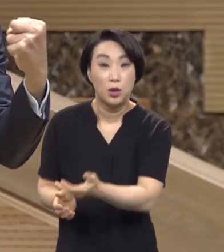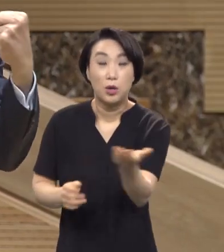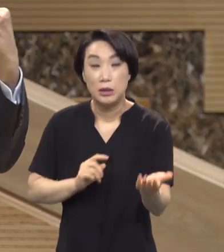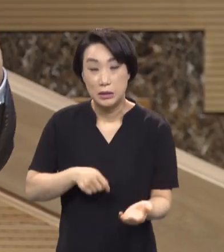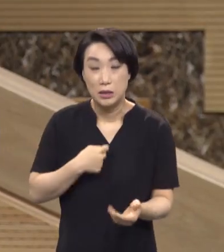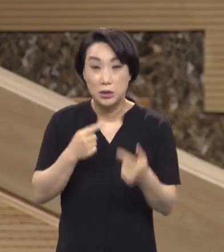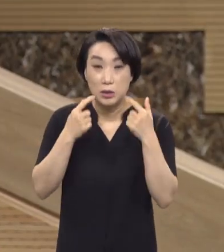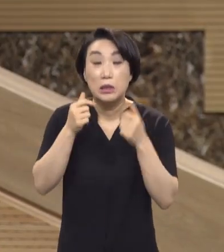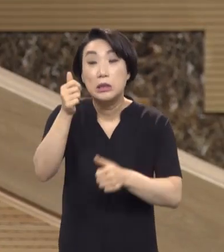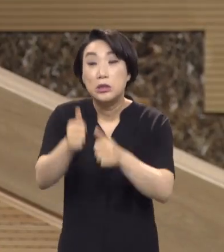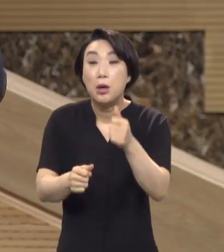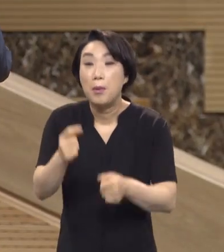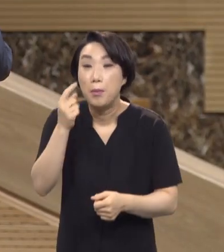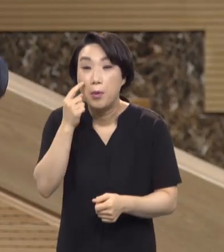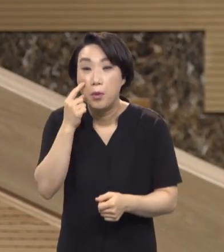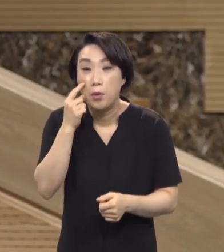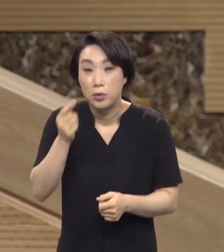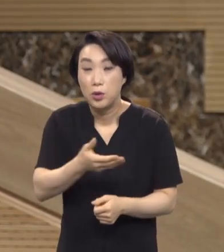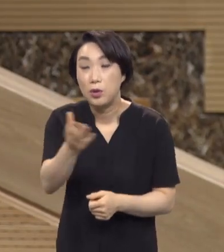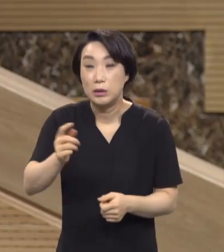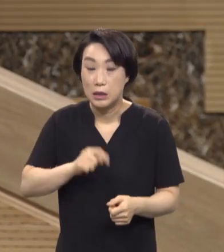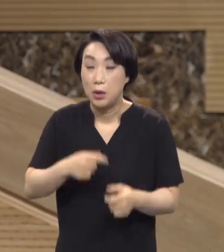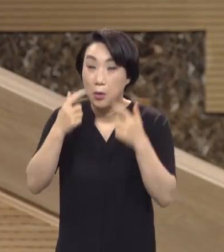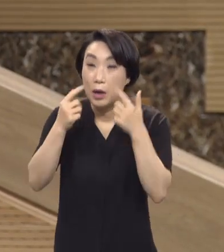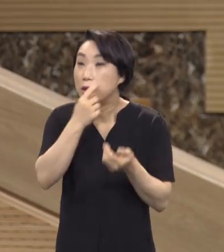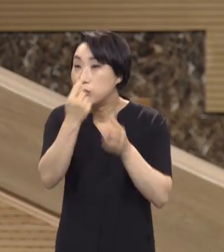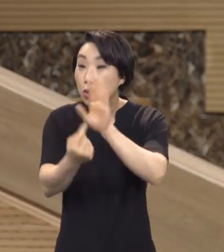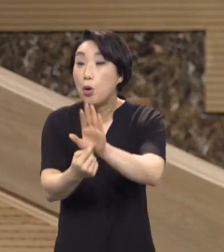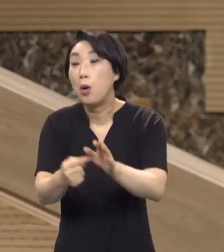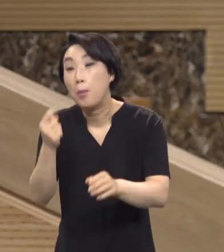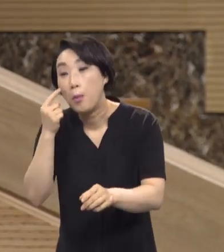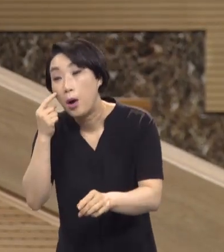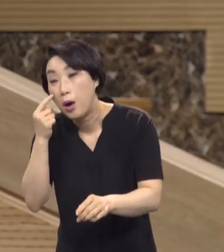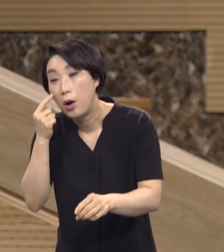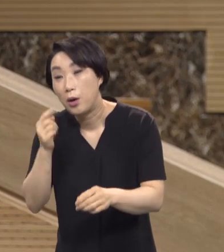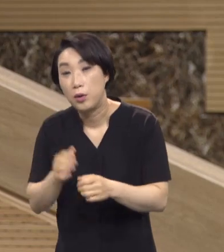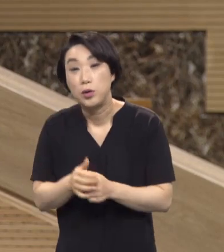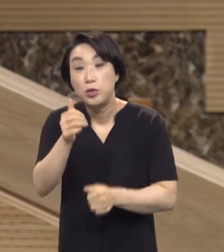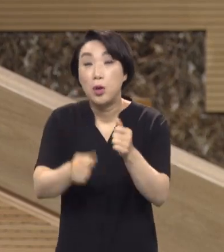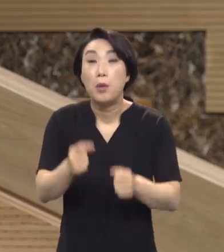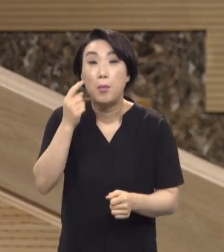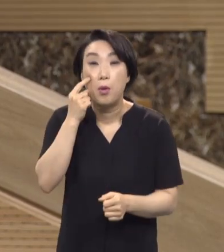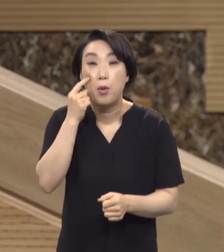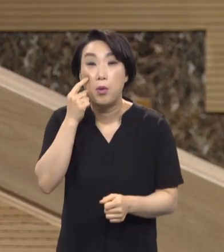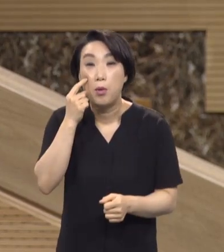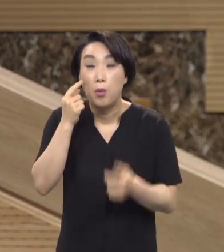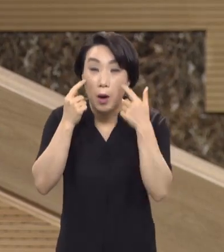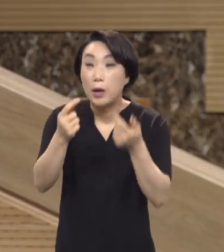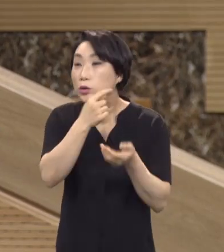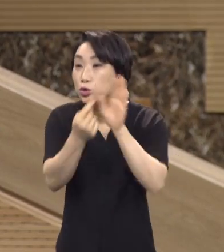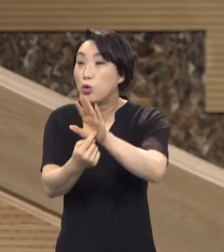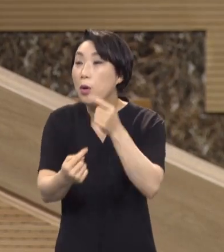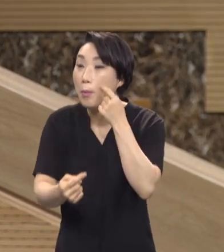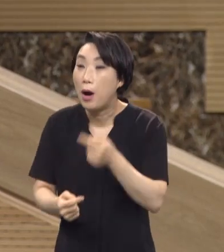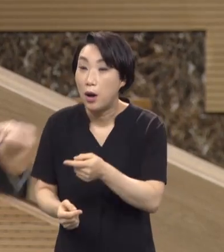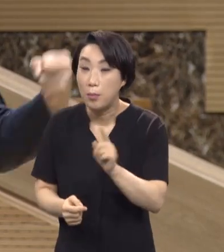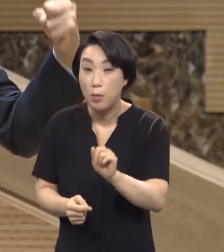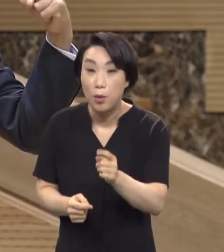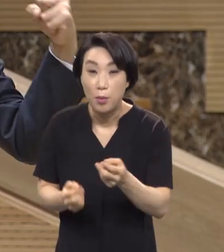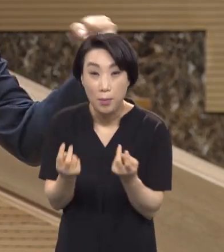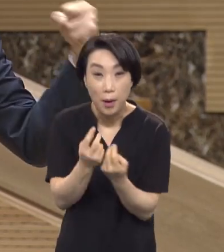너희 자신을 시험하고 확증하라. 시험해보고 확증하라.